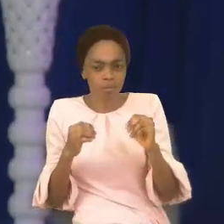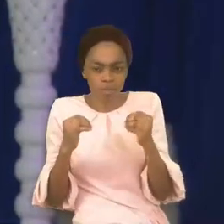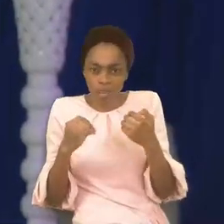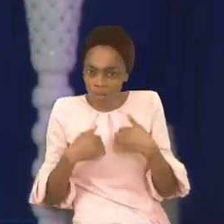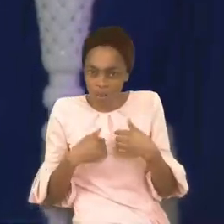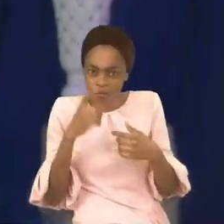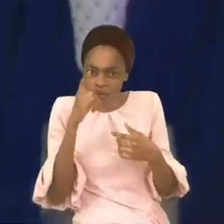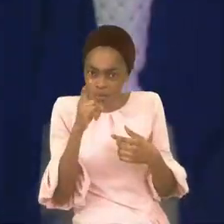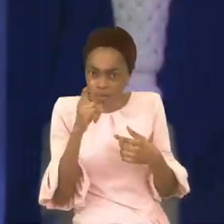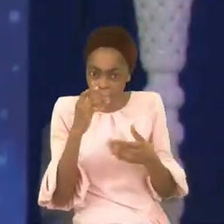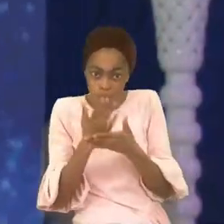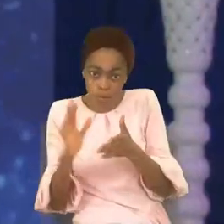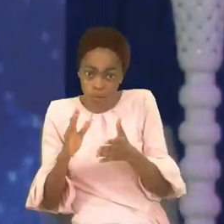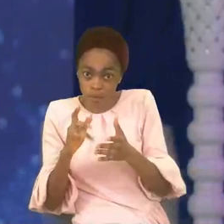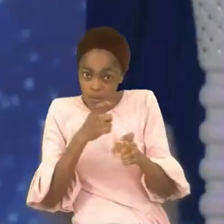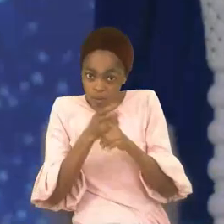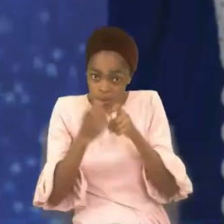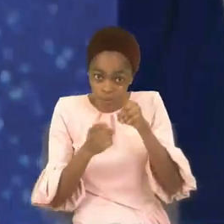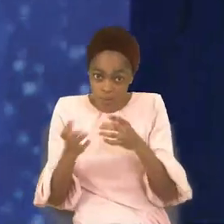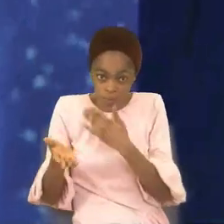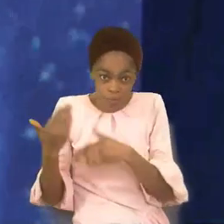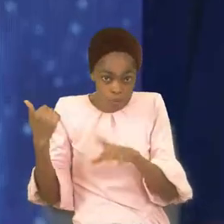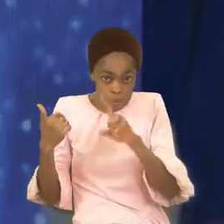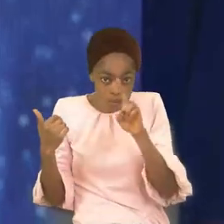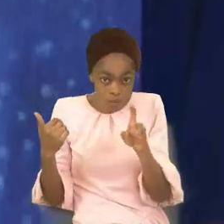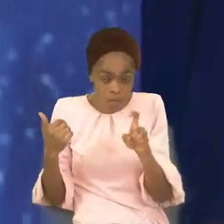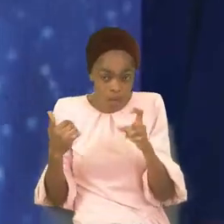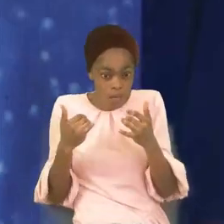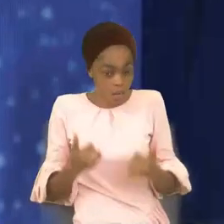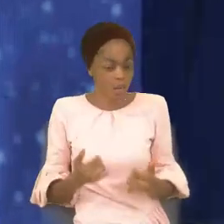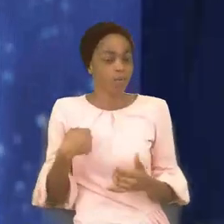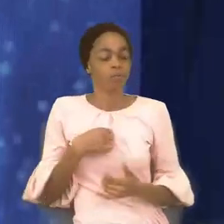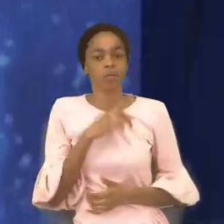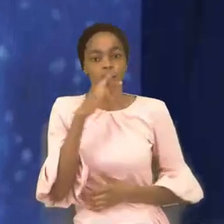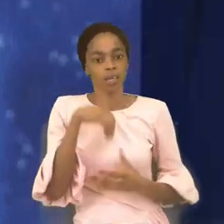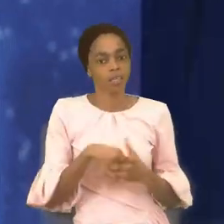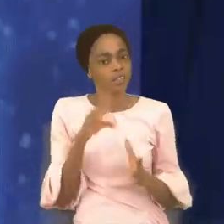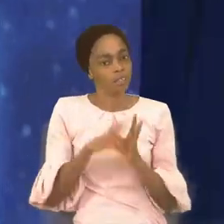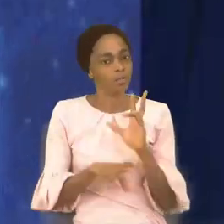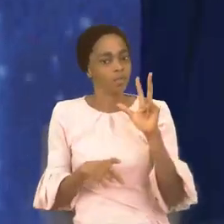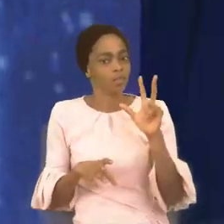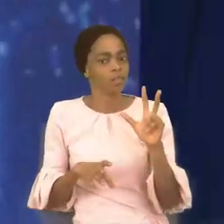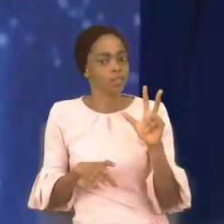Est-ce que vous avez été menacé par quelqu'un? Nous sommes maintenant dans le chapitre 3.